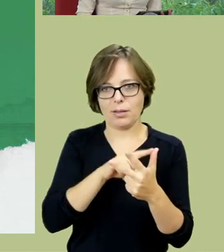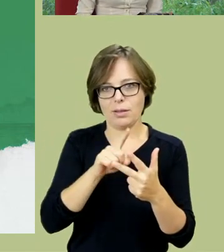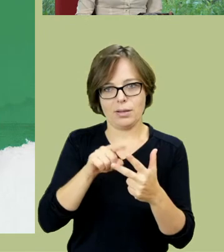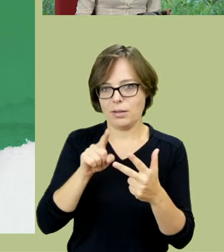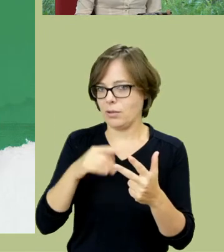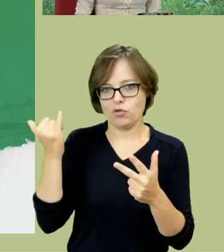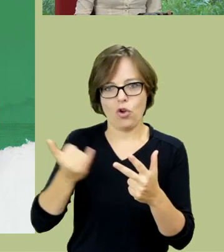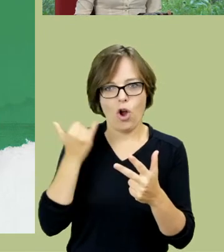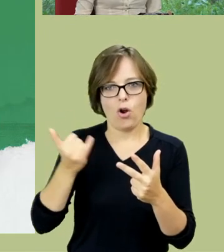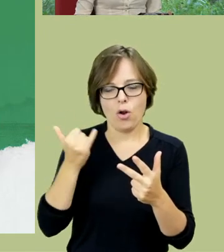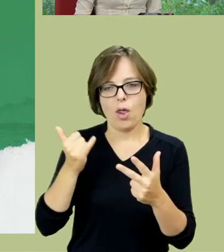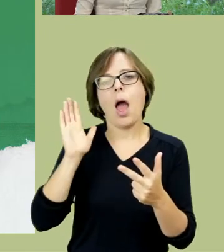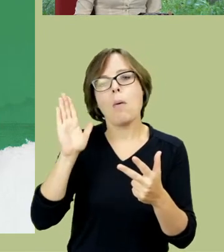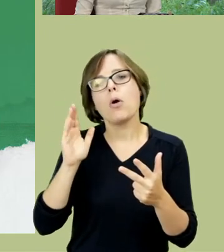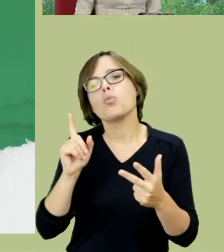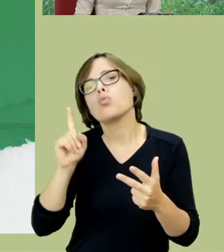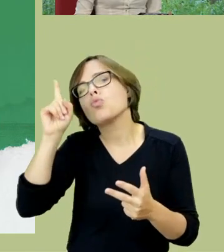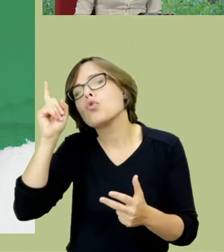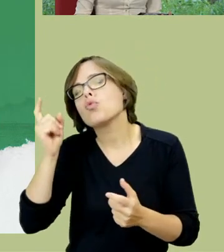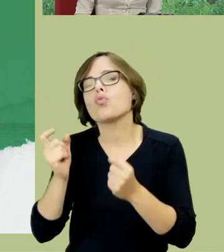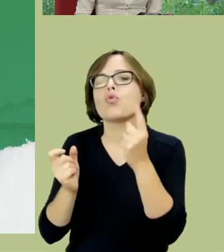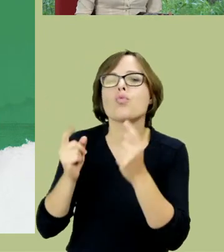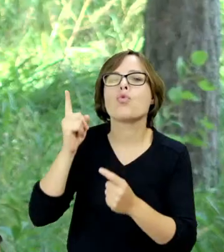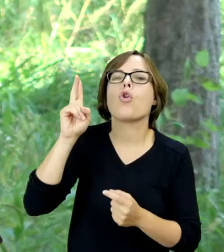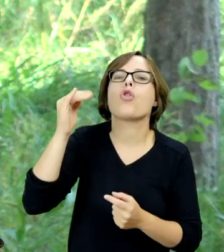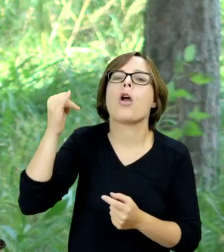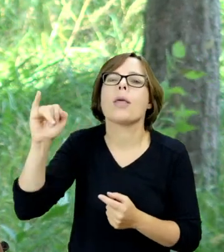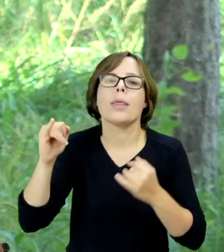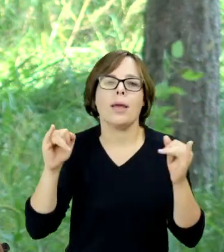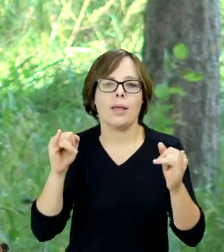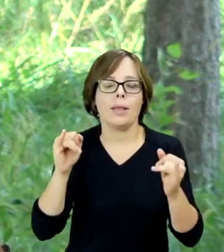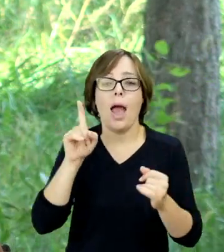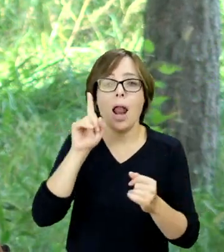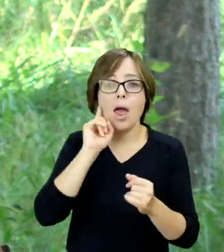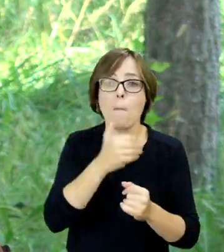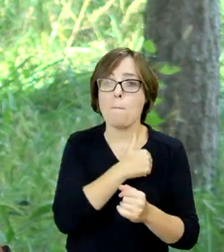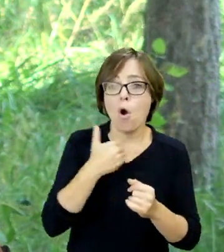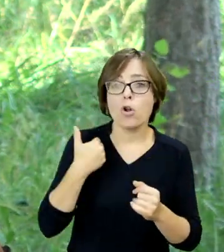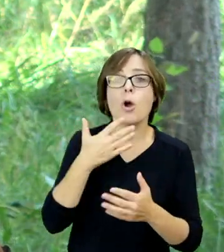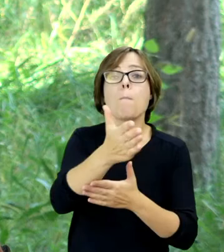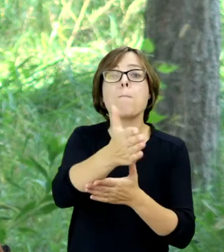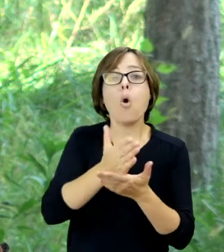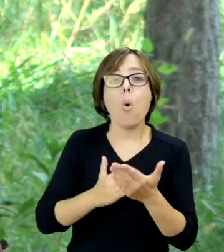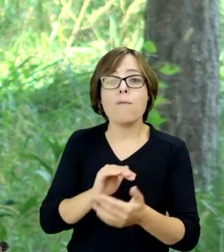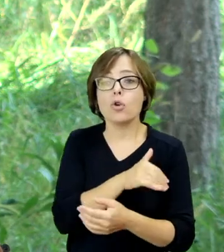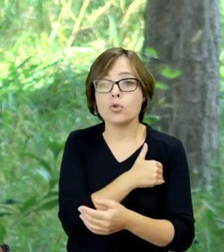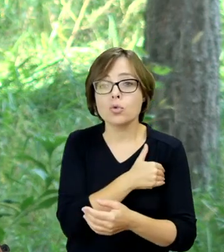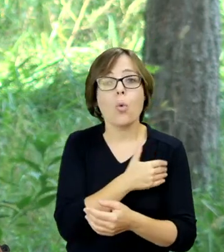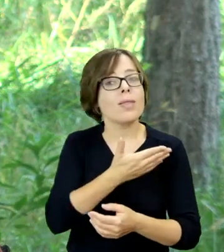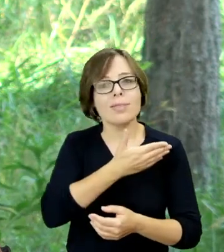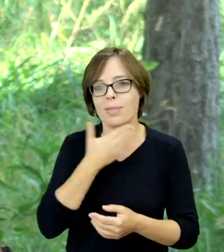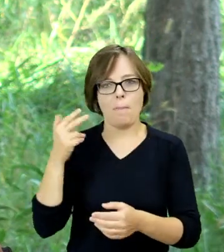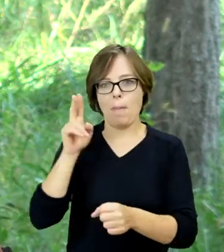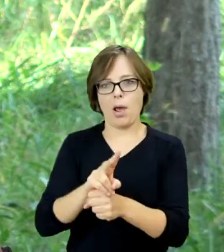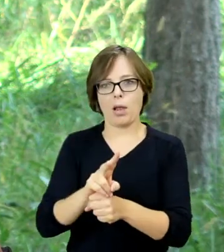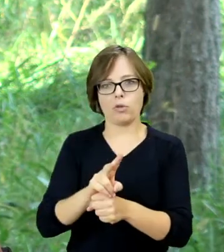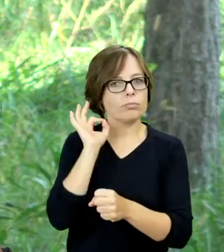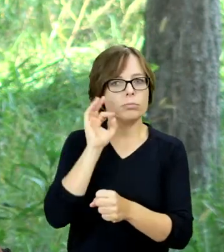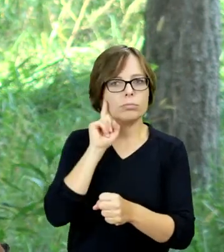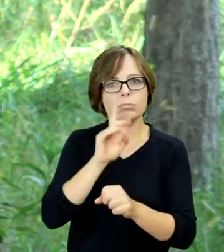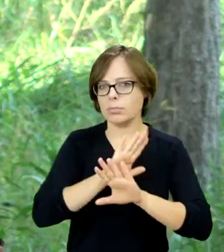a potem sporadycznie po jednym. Ale połowa szkół w Polsce nie ma patrona, ani patronki.